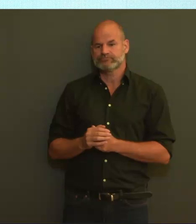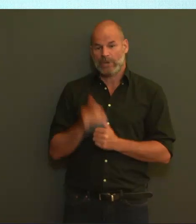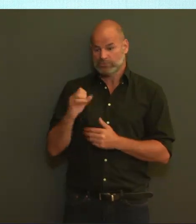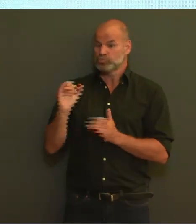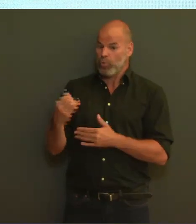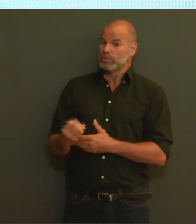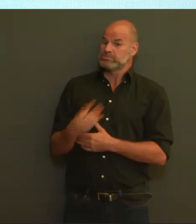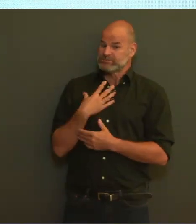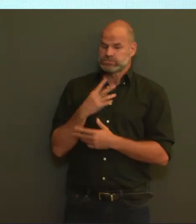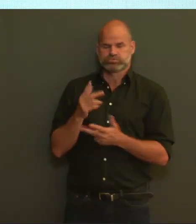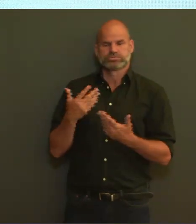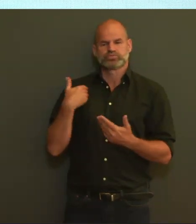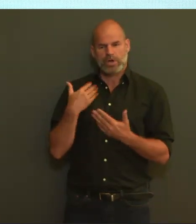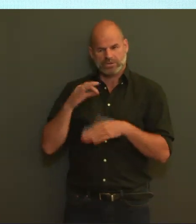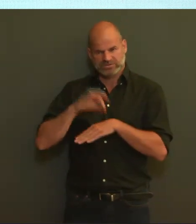kort.